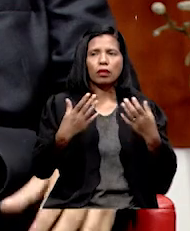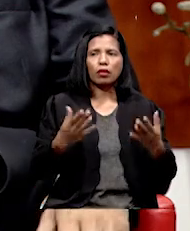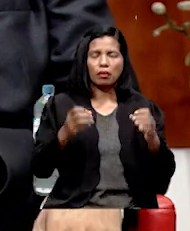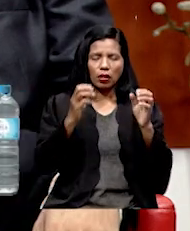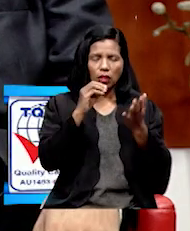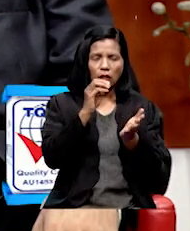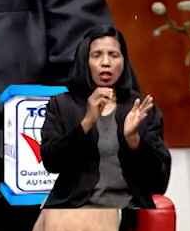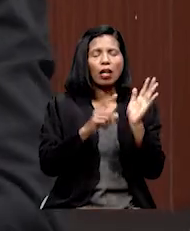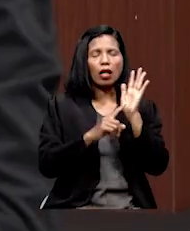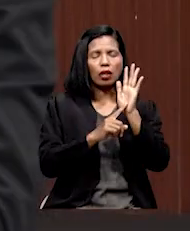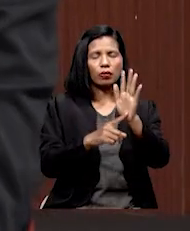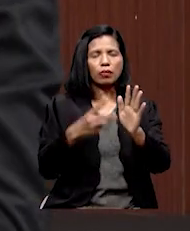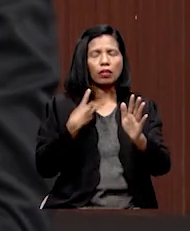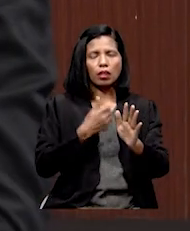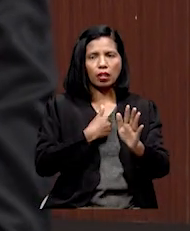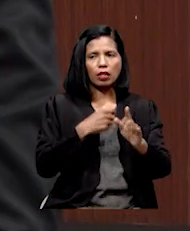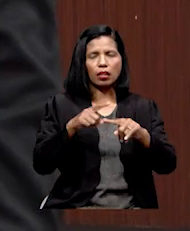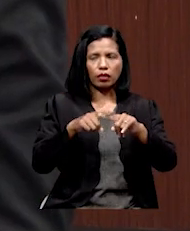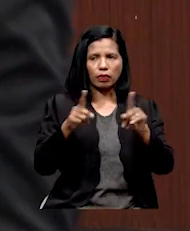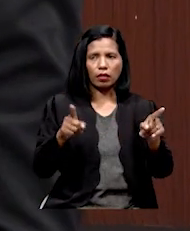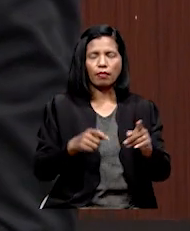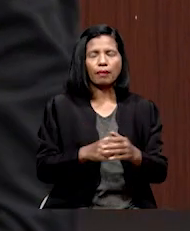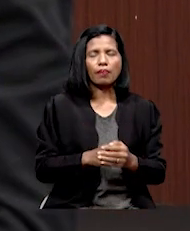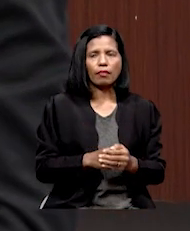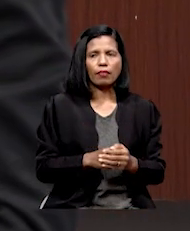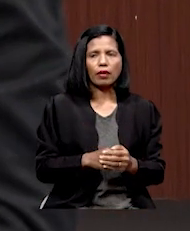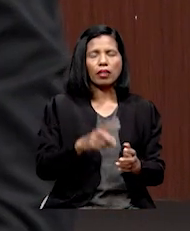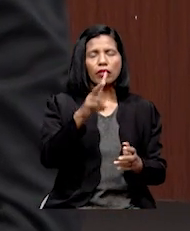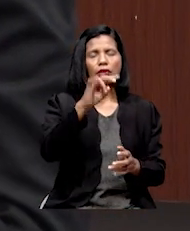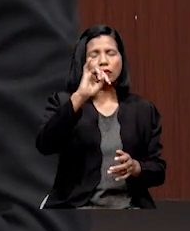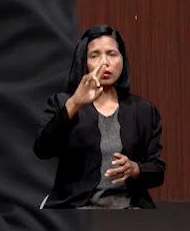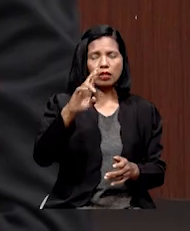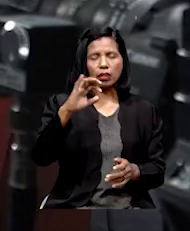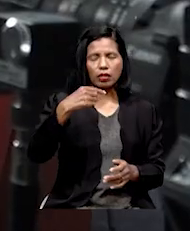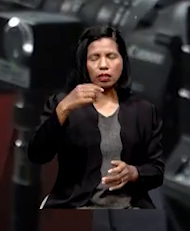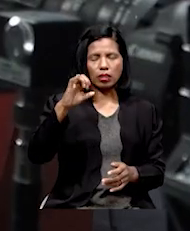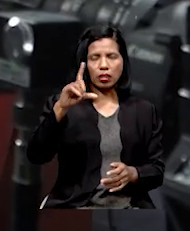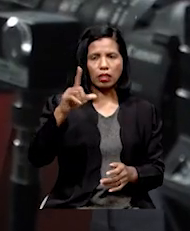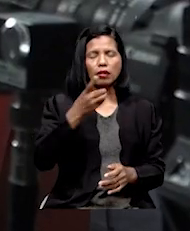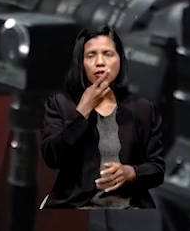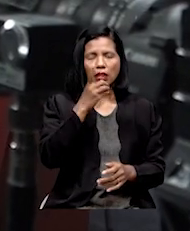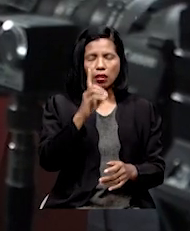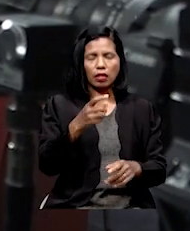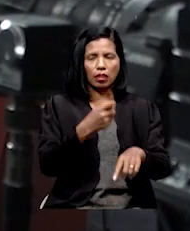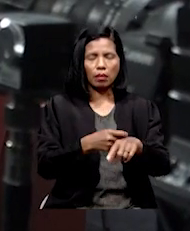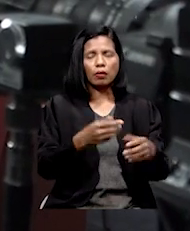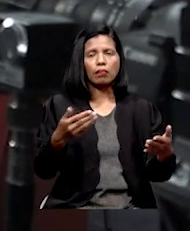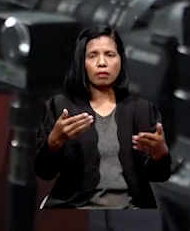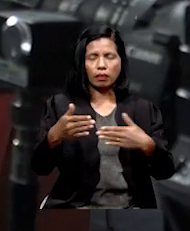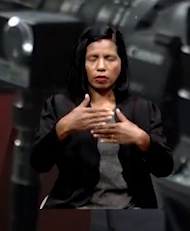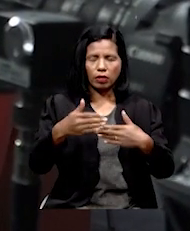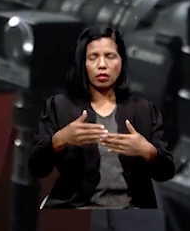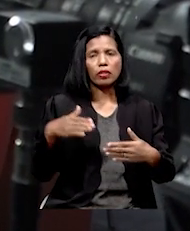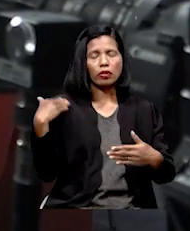itania anting ser ihana diferente. Candidato Presidente da República Independente, Virgilio Guterres, lamukan mos deklara tempu toona atu jera saungfong